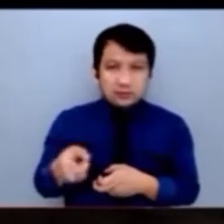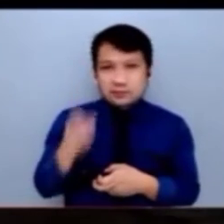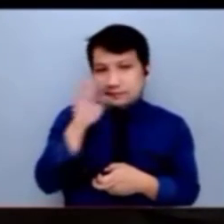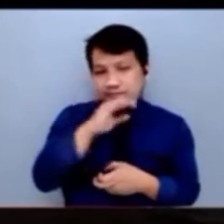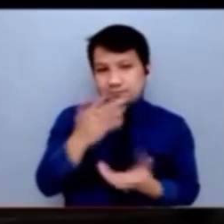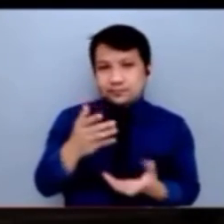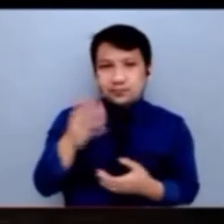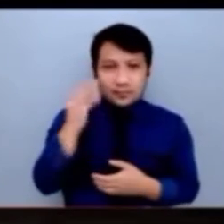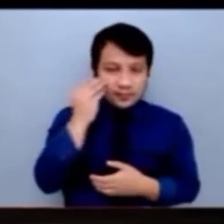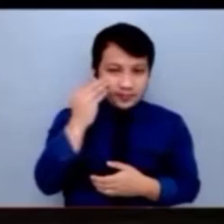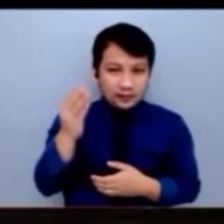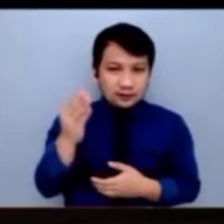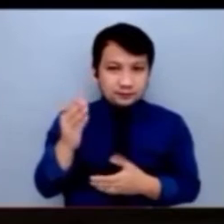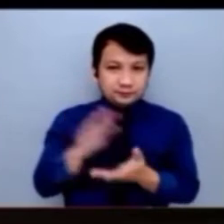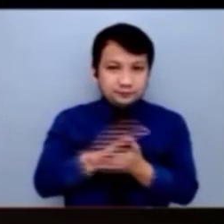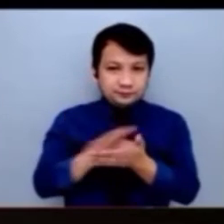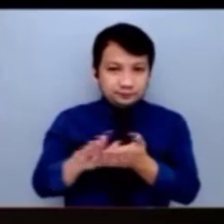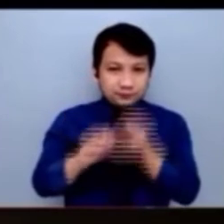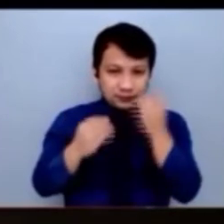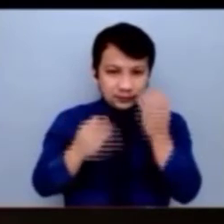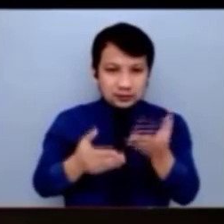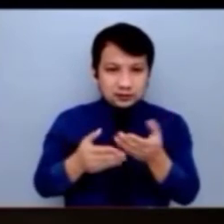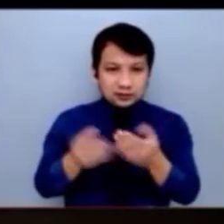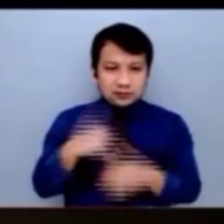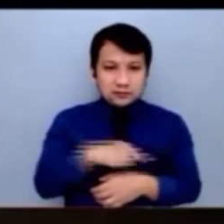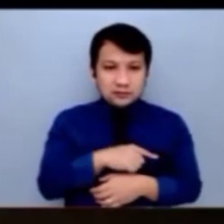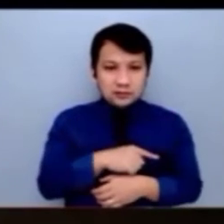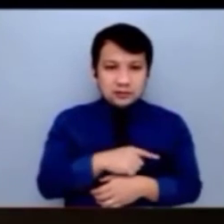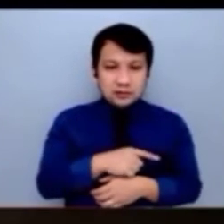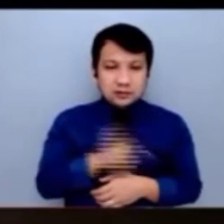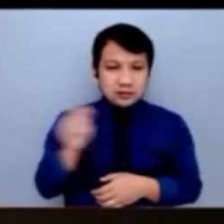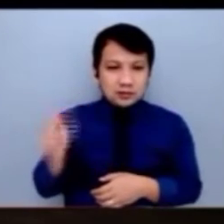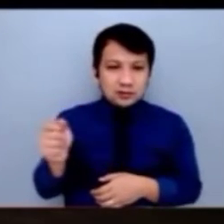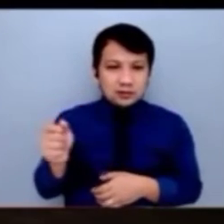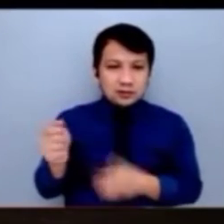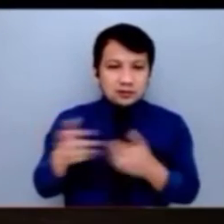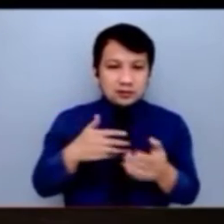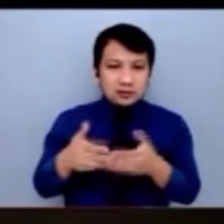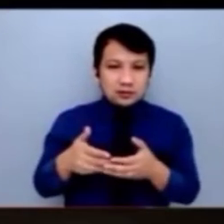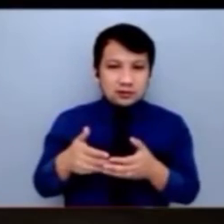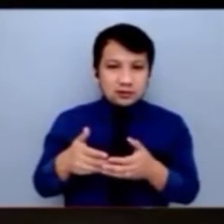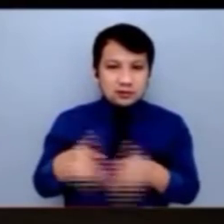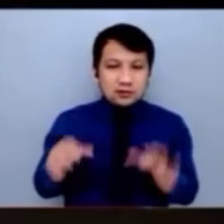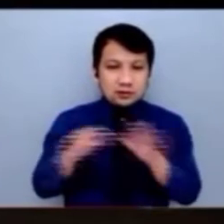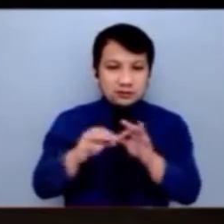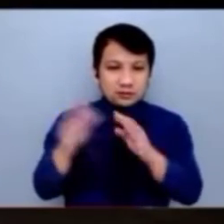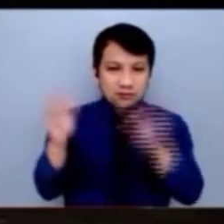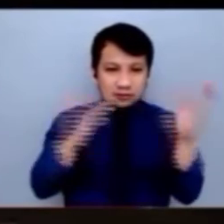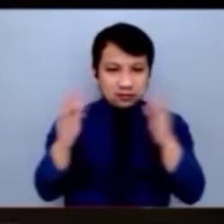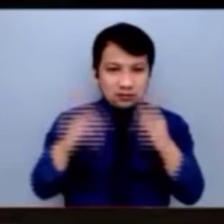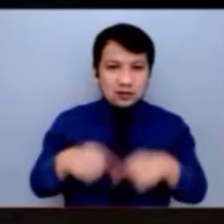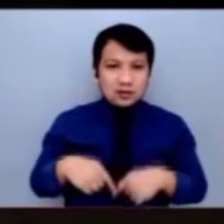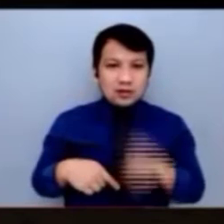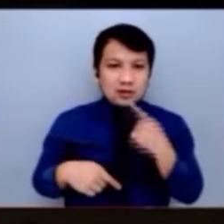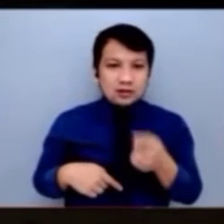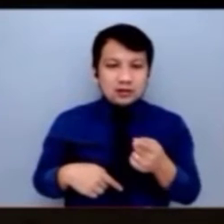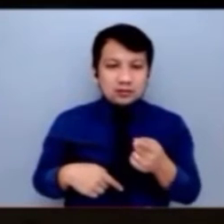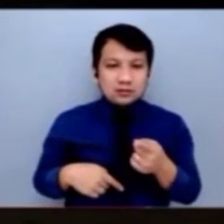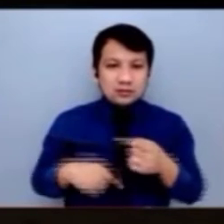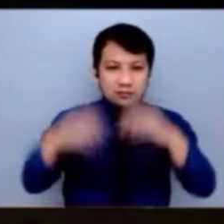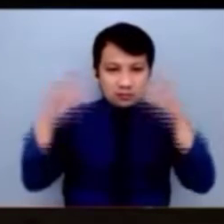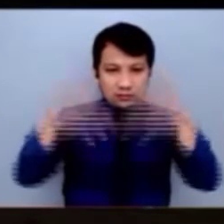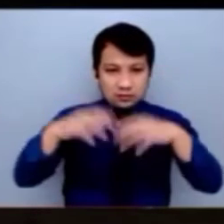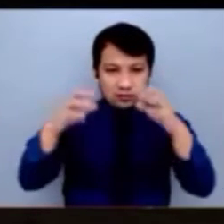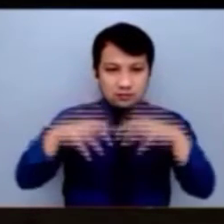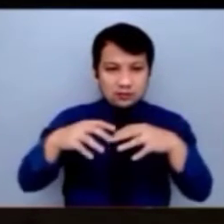no? Yung clearing operations, kasi mismong mga tauhan nga nila, talagang nasalanta, naapektuhan itong bagyo. Kaya naman, tahasan